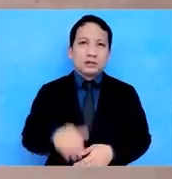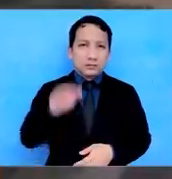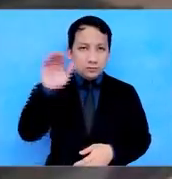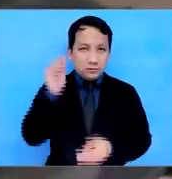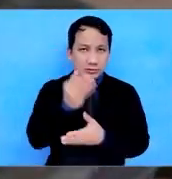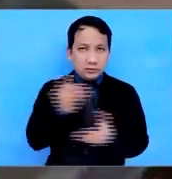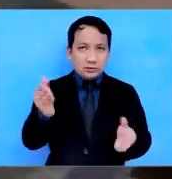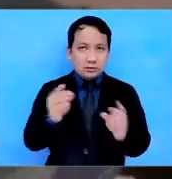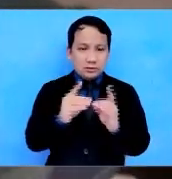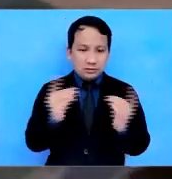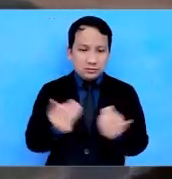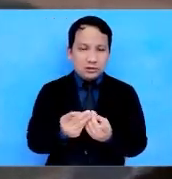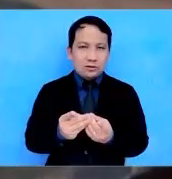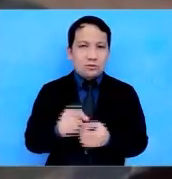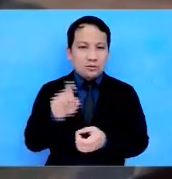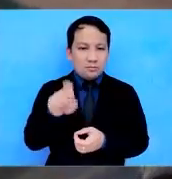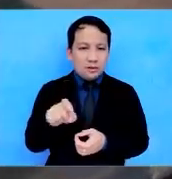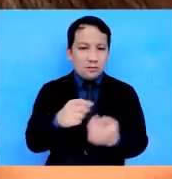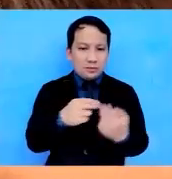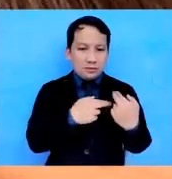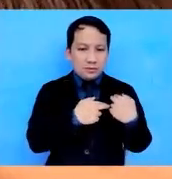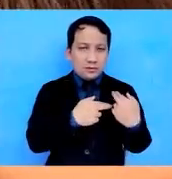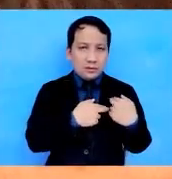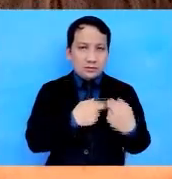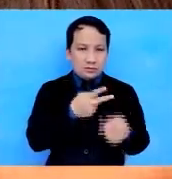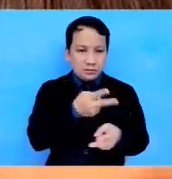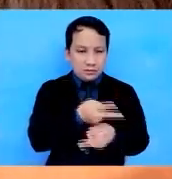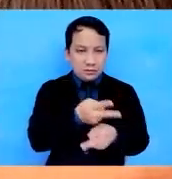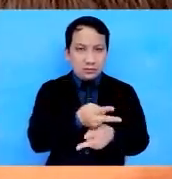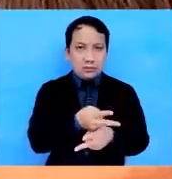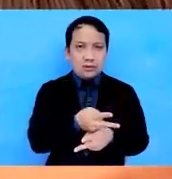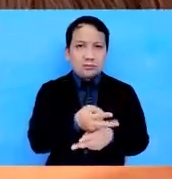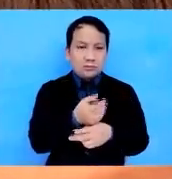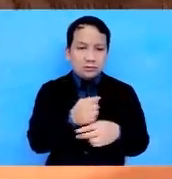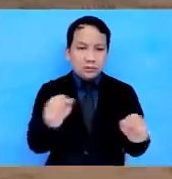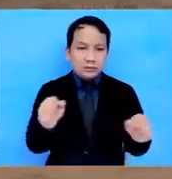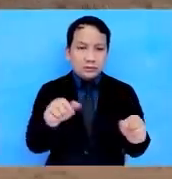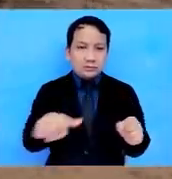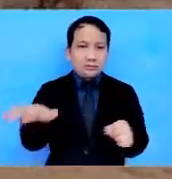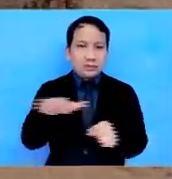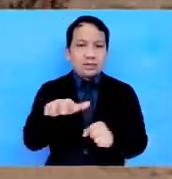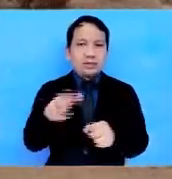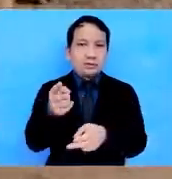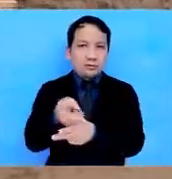ahensya maging responsableng for parents para maging ligtas kayo at ang inyong alaga.